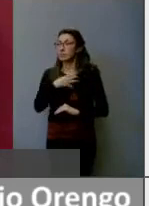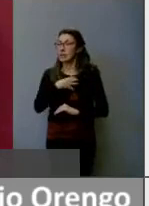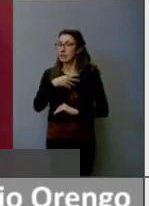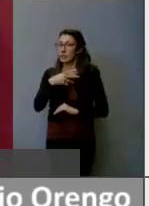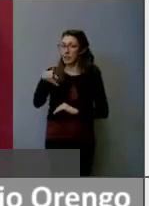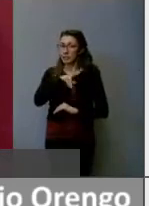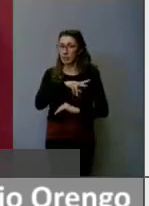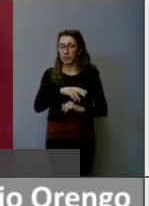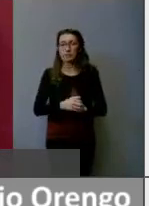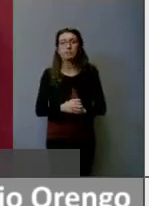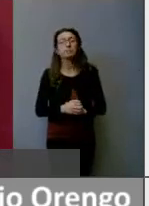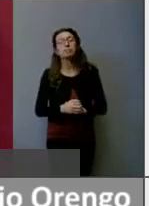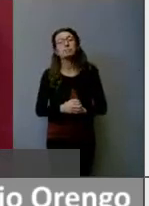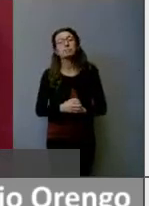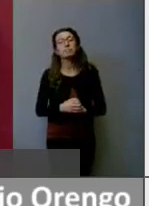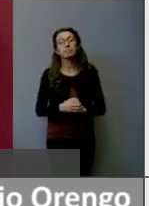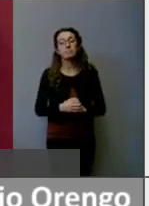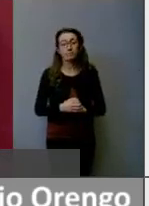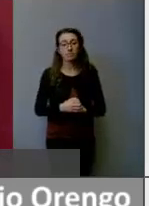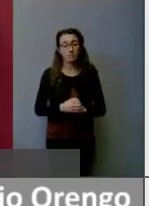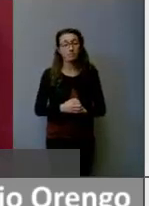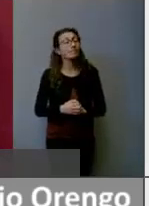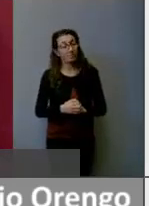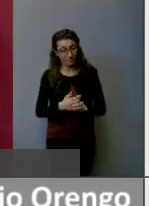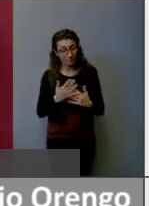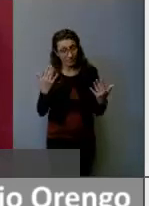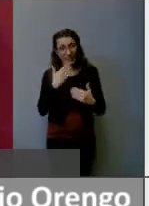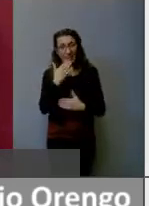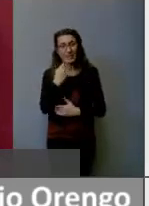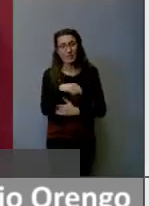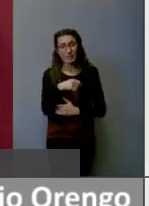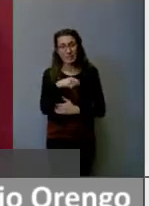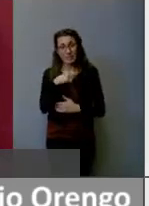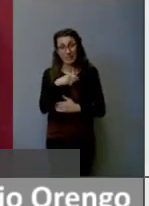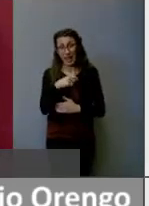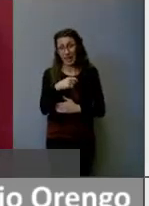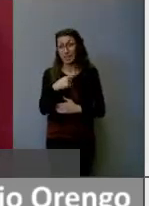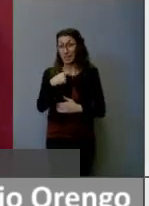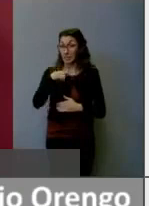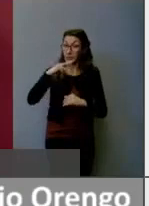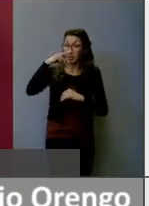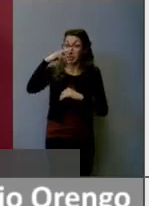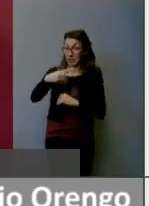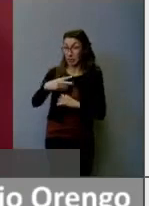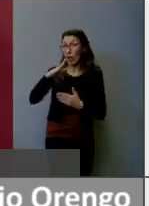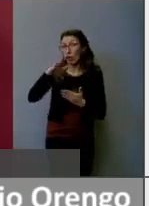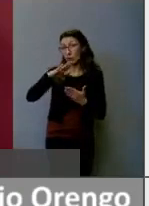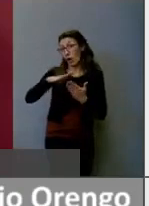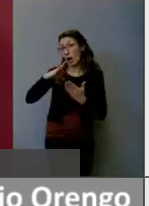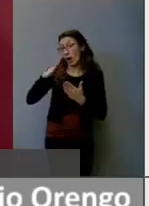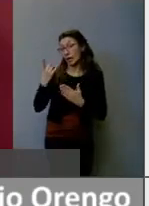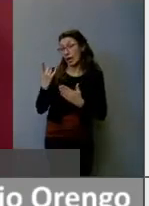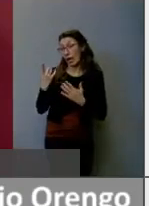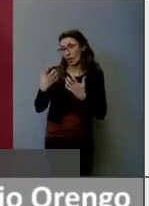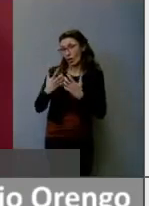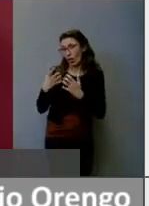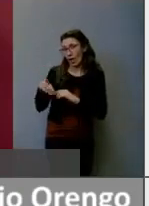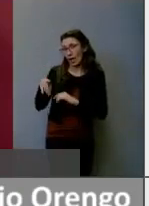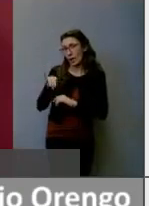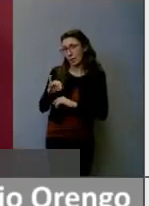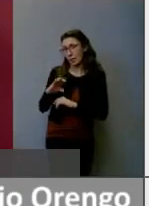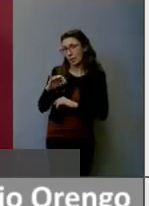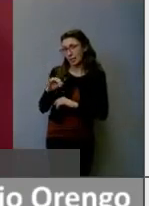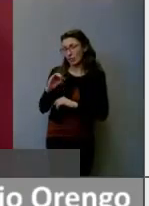Grazie presidente, rispondo a nome anche del collega Picciocchi che segue